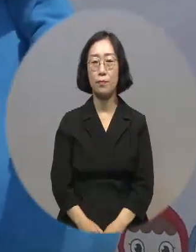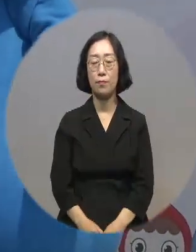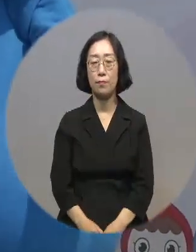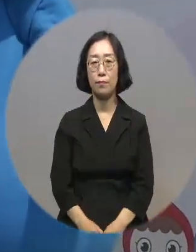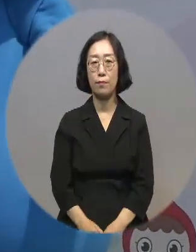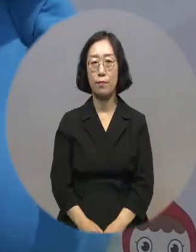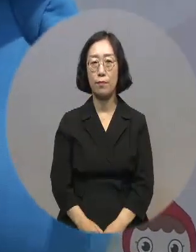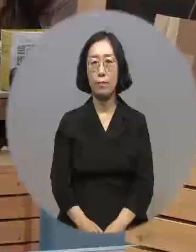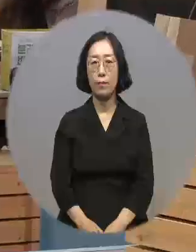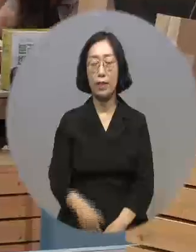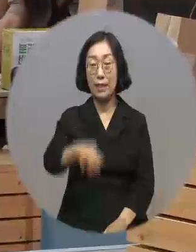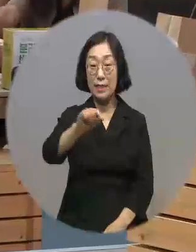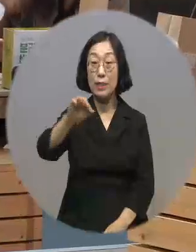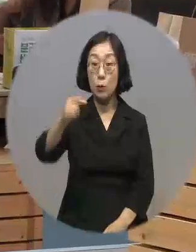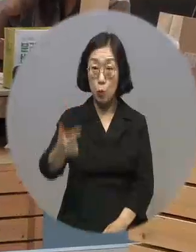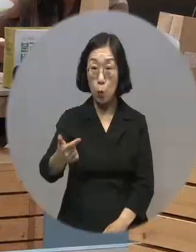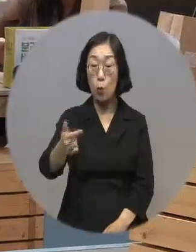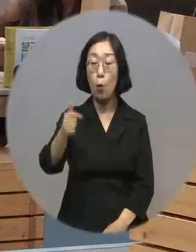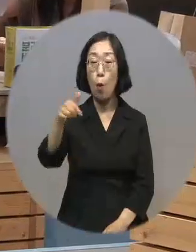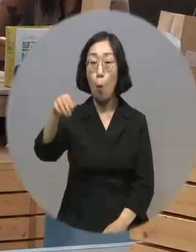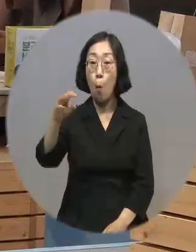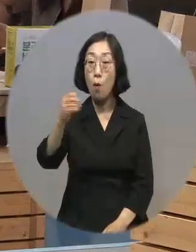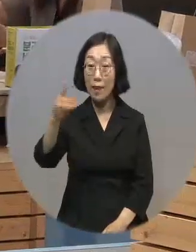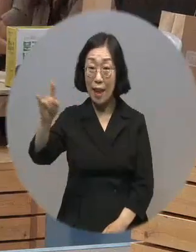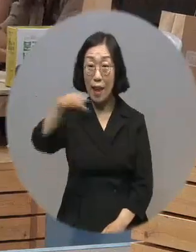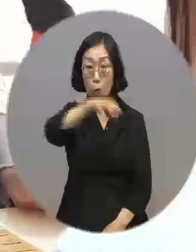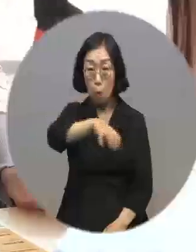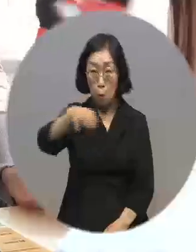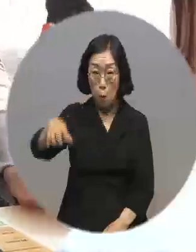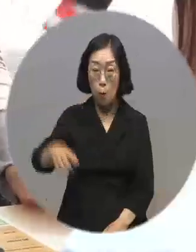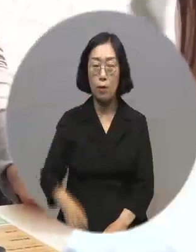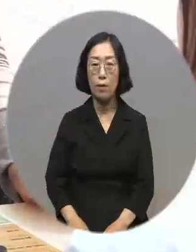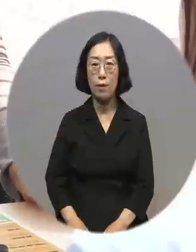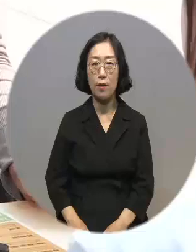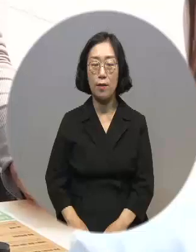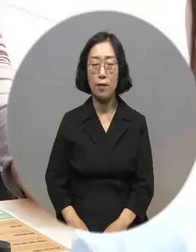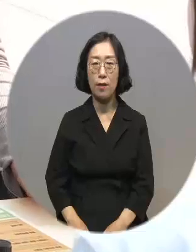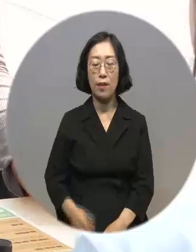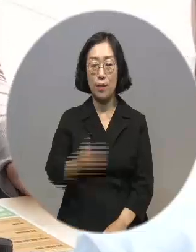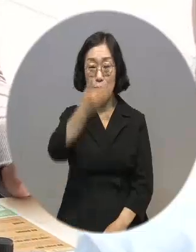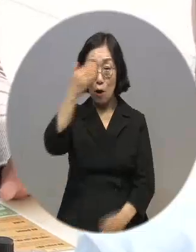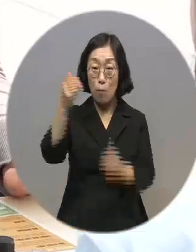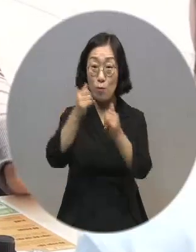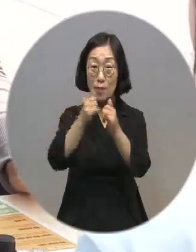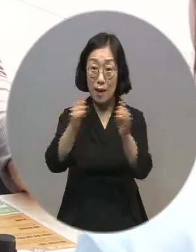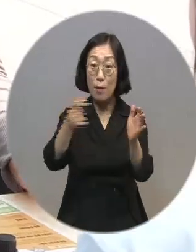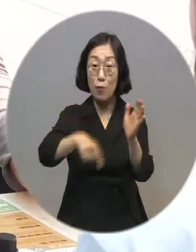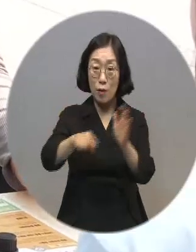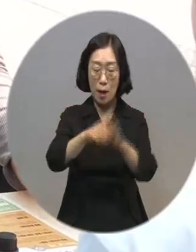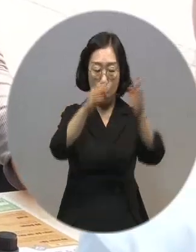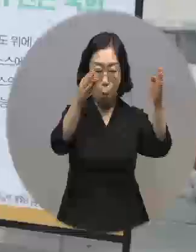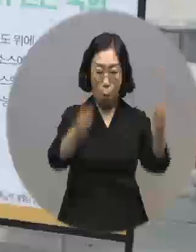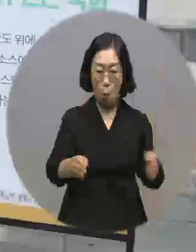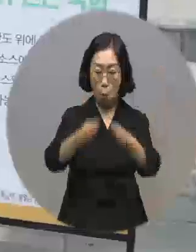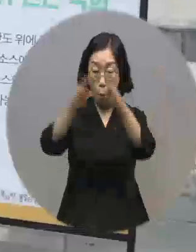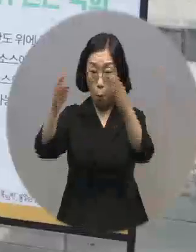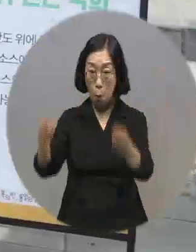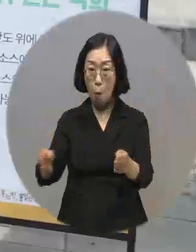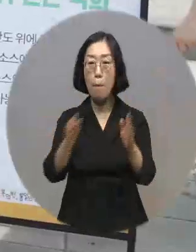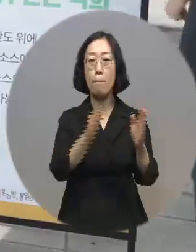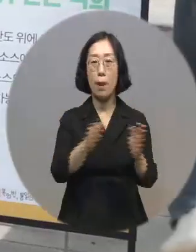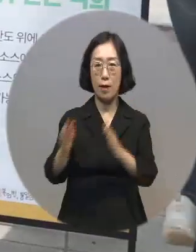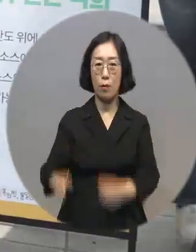한편 신촌과 홍대에서는 2030 팝업 부스 행사가 진행됐는데요. 청년들에게 다가가는 통일 콘텐츠로 통일의